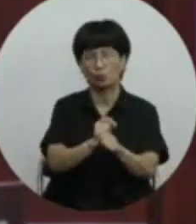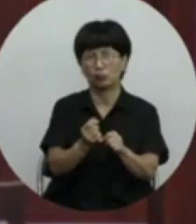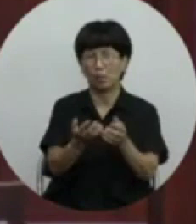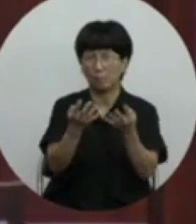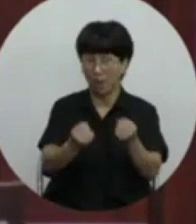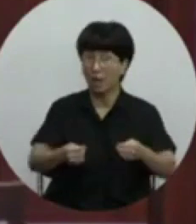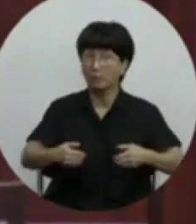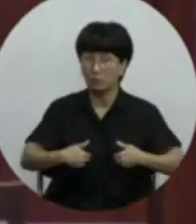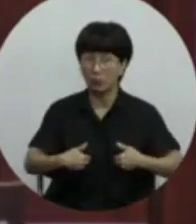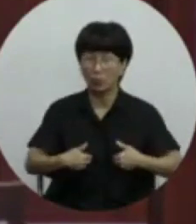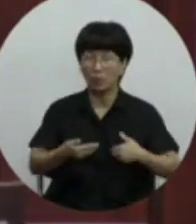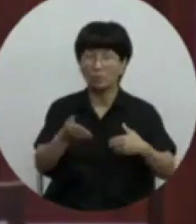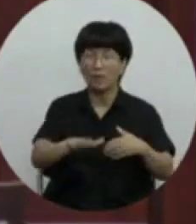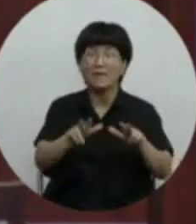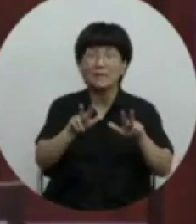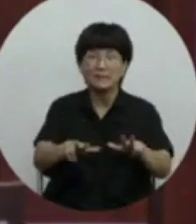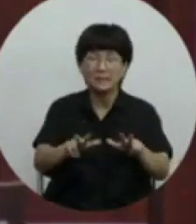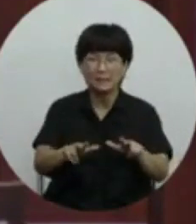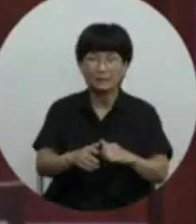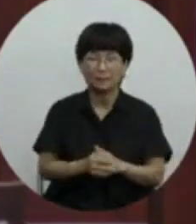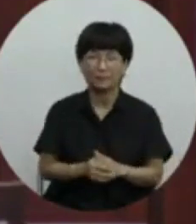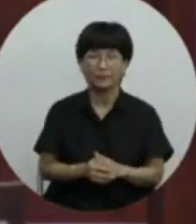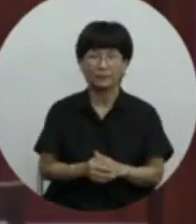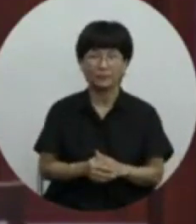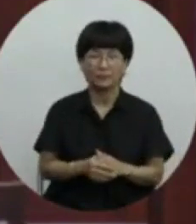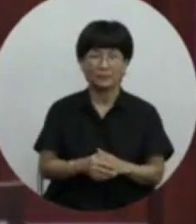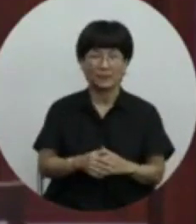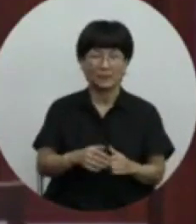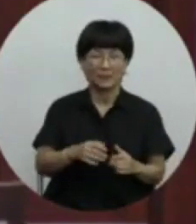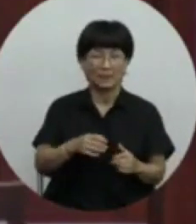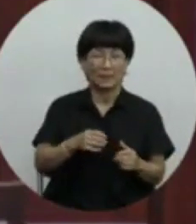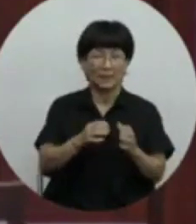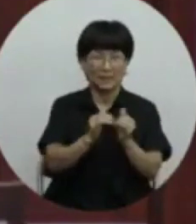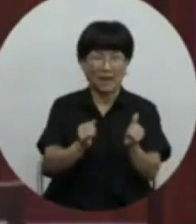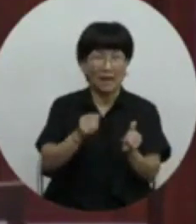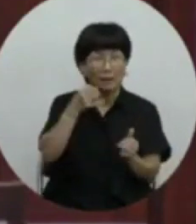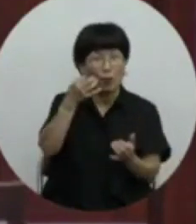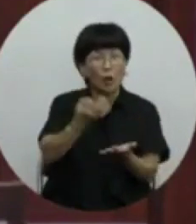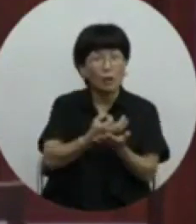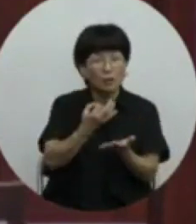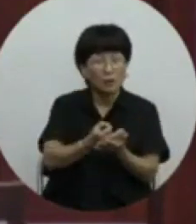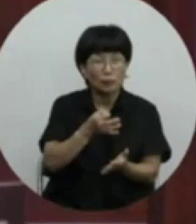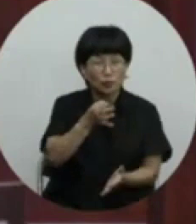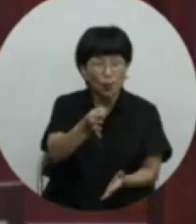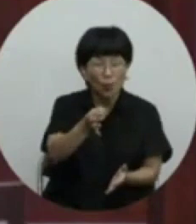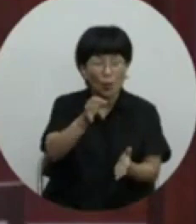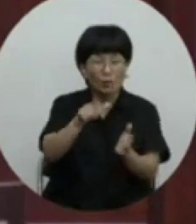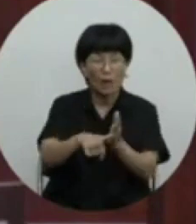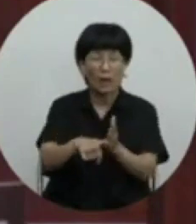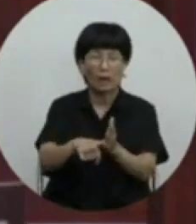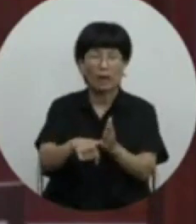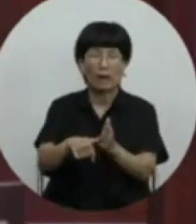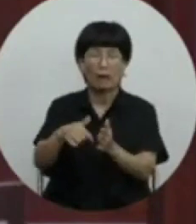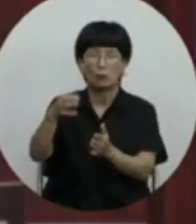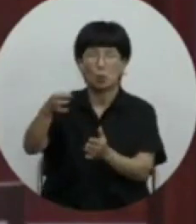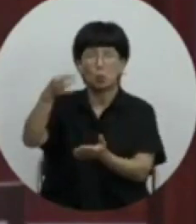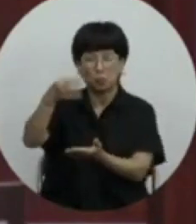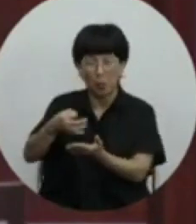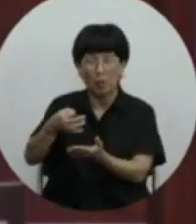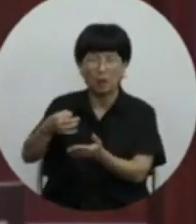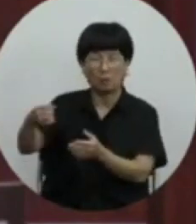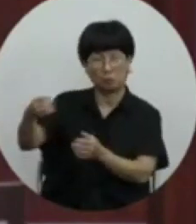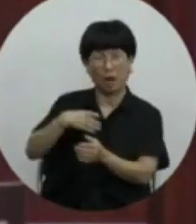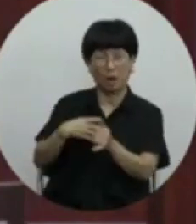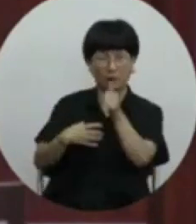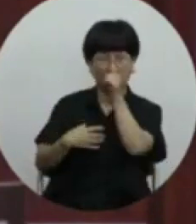현재는 우리 총액 인건비에서 60억 상당의 인건비를 줄이라는 그런 통보를 받고 있습니다.